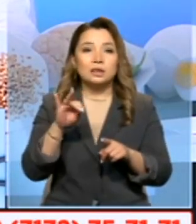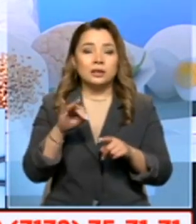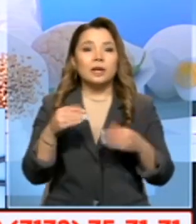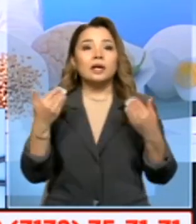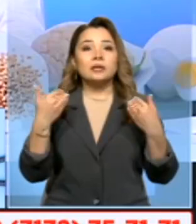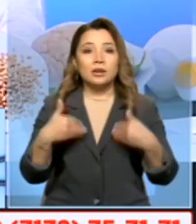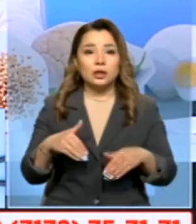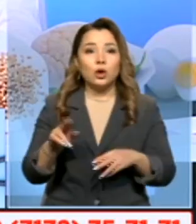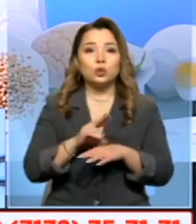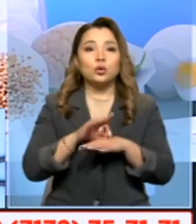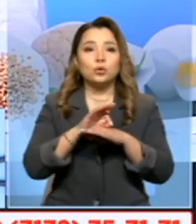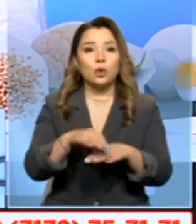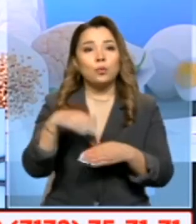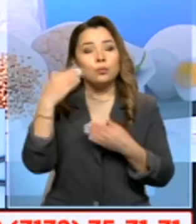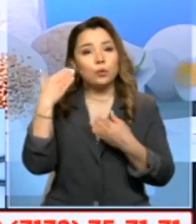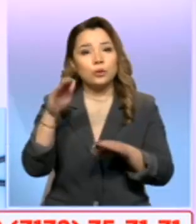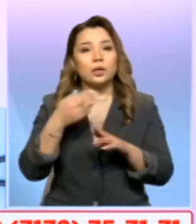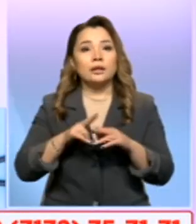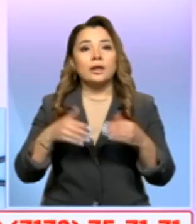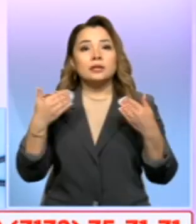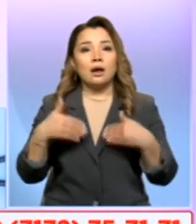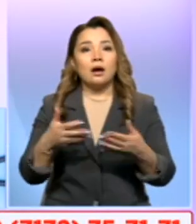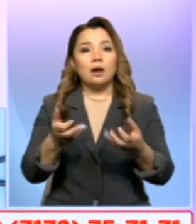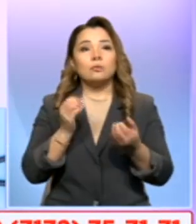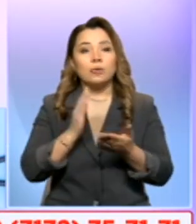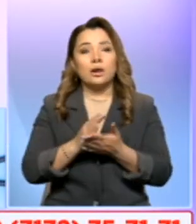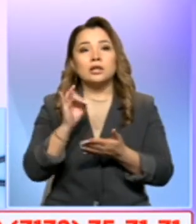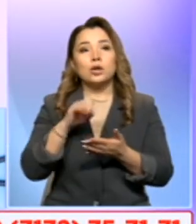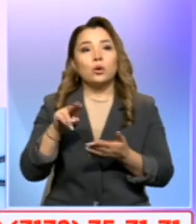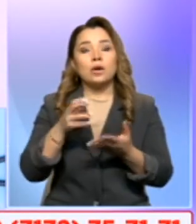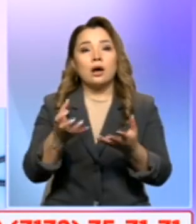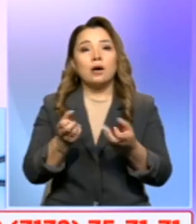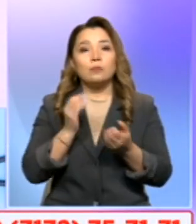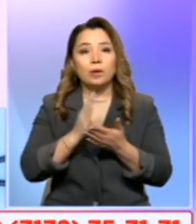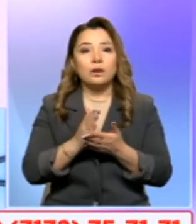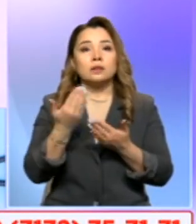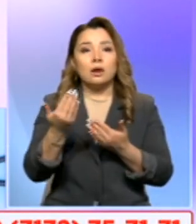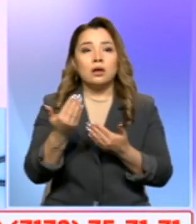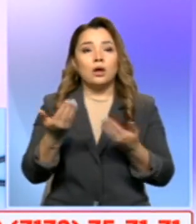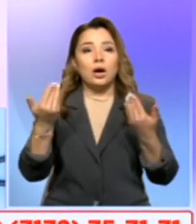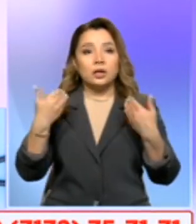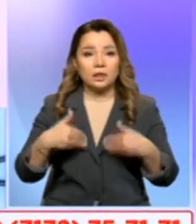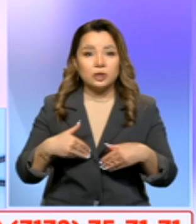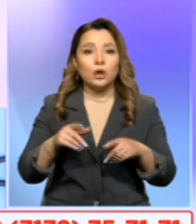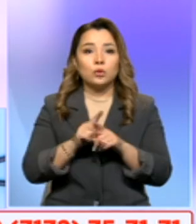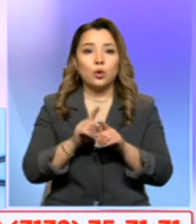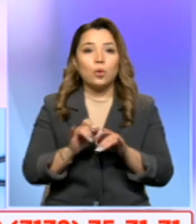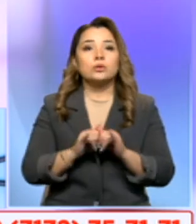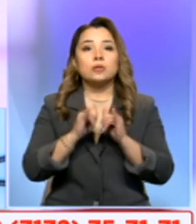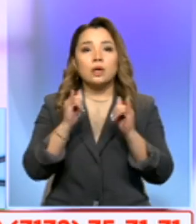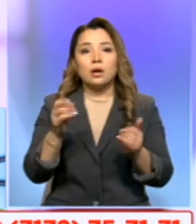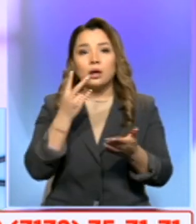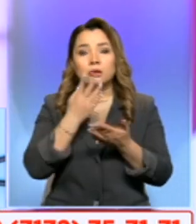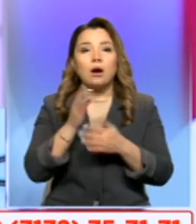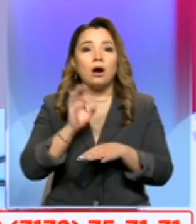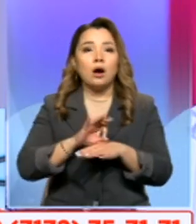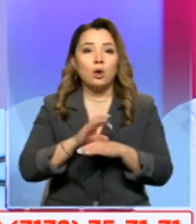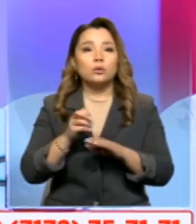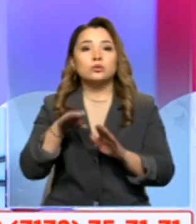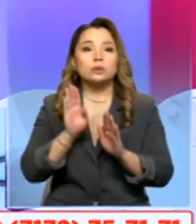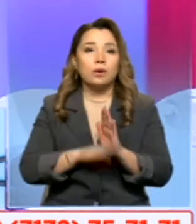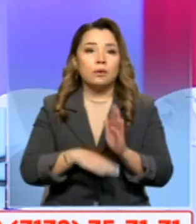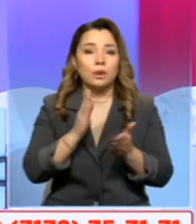түзіп, бізді бөтен дене сияқты қабылдап жатыр. А йодты қабылдағанда ағзаны тым күрт асырып жібереді ауруын.